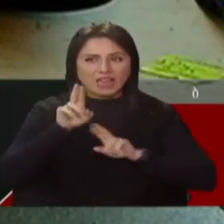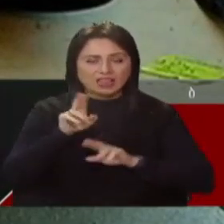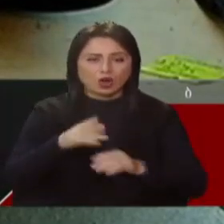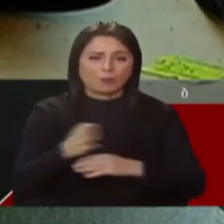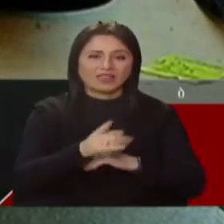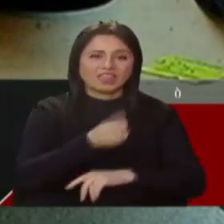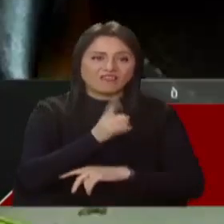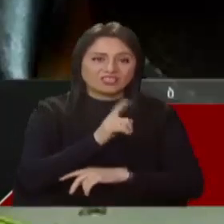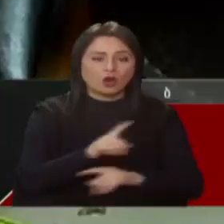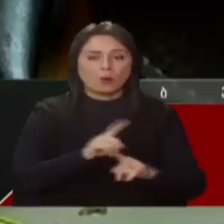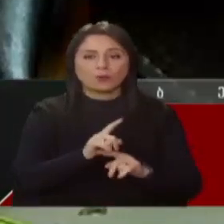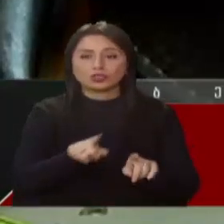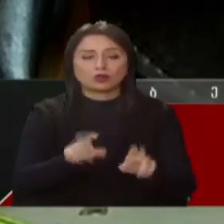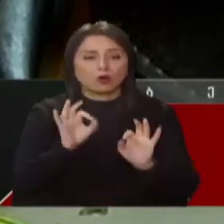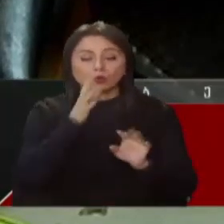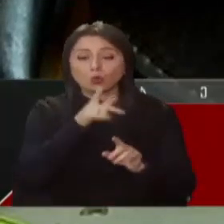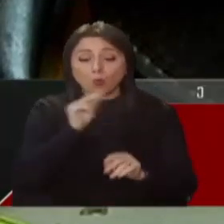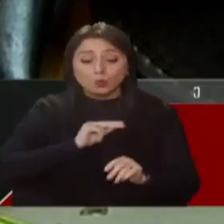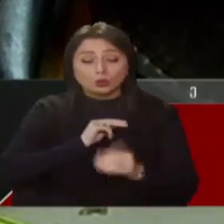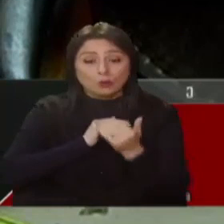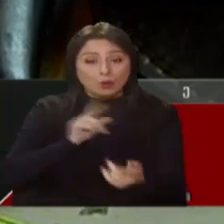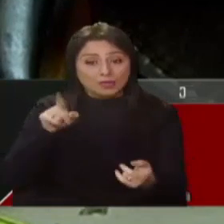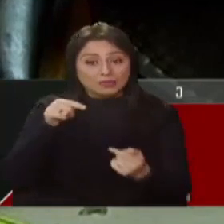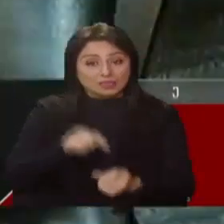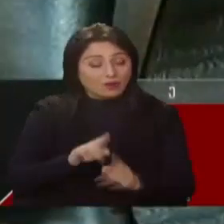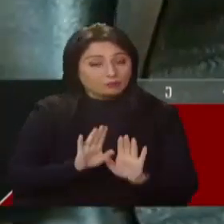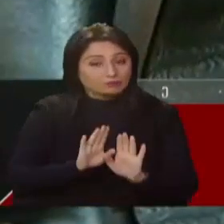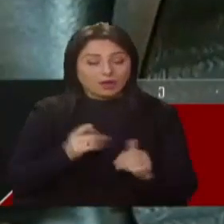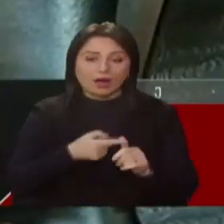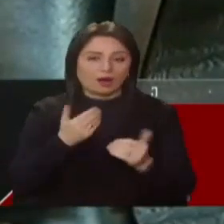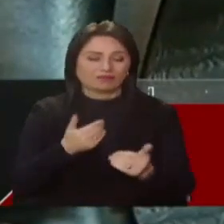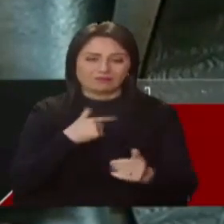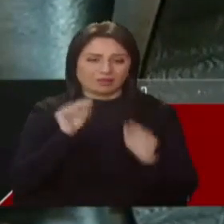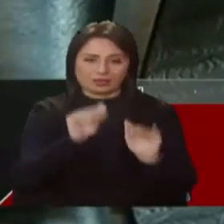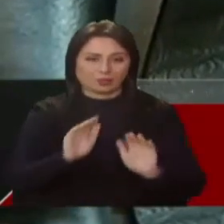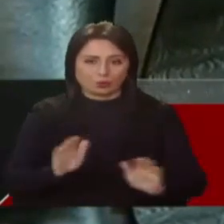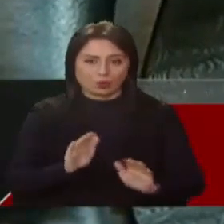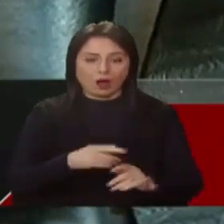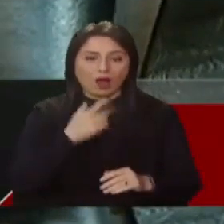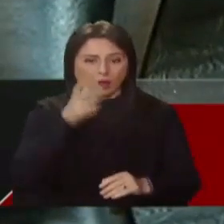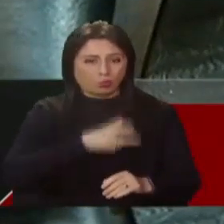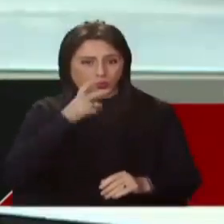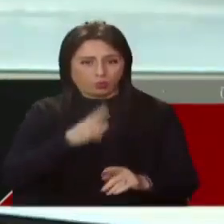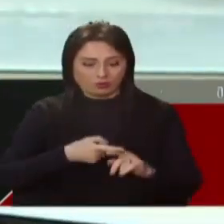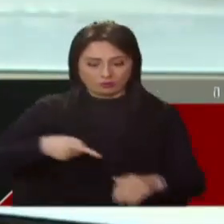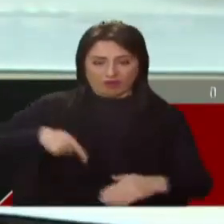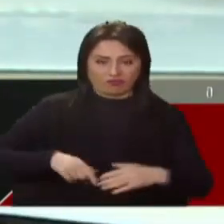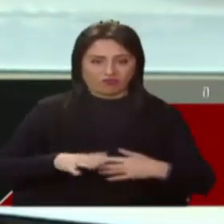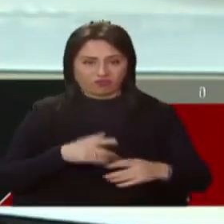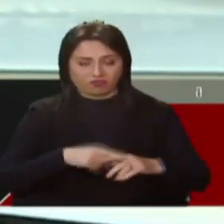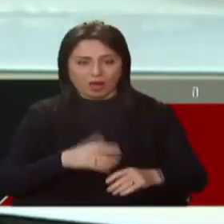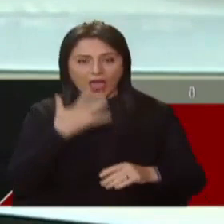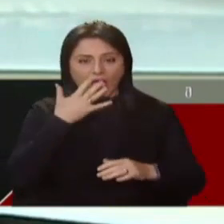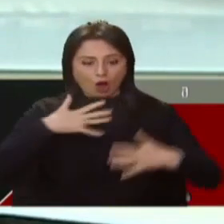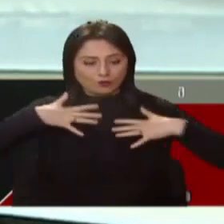an cenareuli produktsiis shegroebis, sasoblo sameurneo sakmedobis an mesaqonleobis gaxorcelebis miznit, aseve im dros, rodesat satsvia, mas